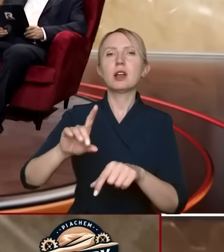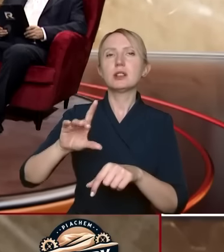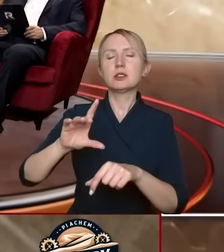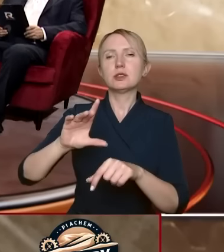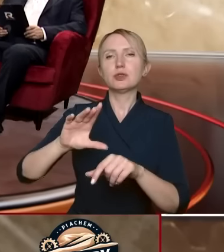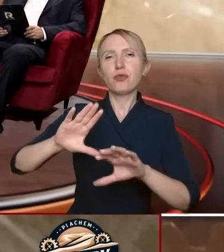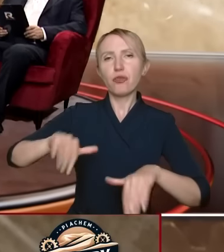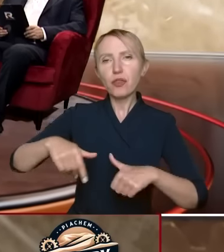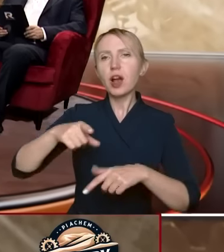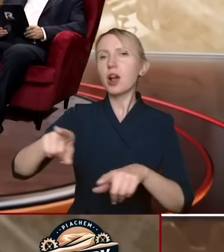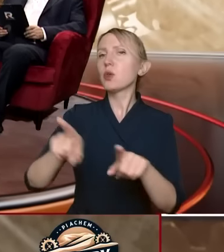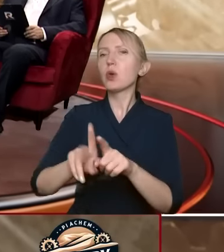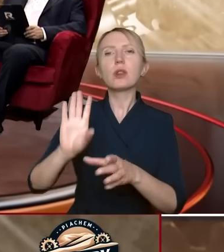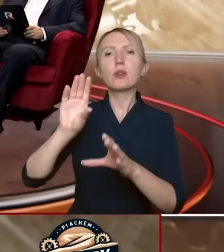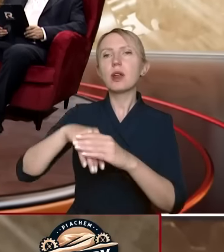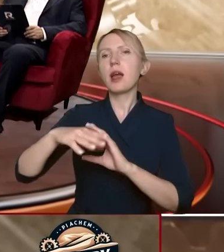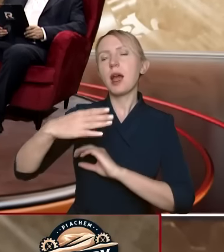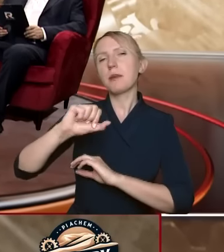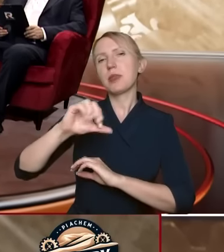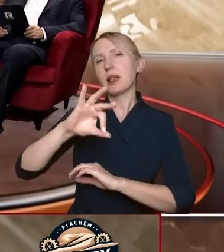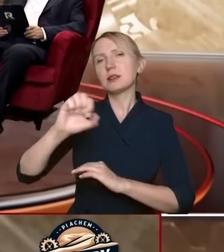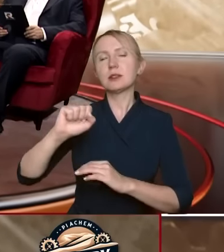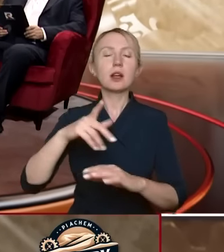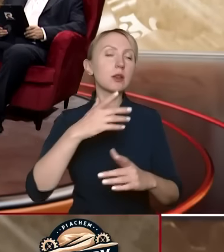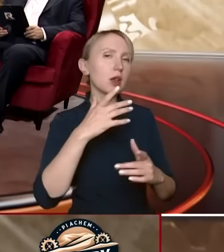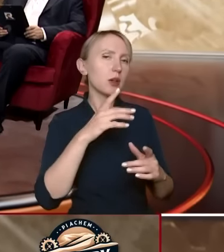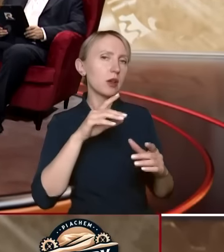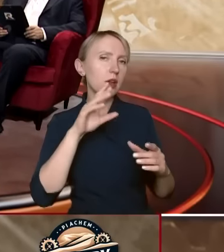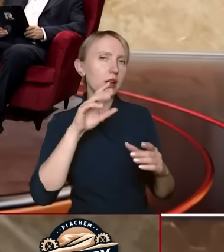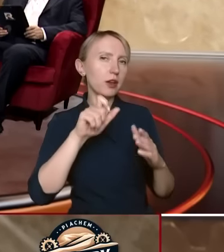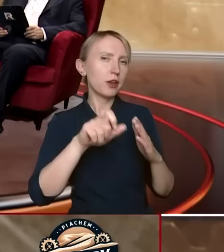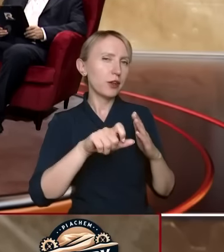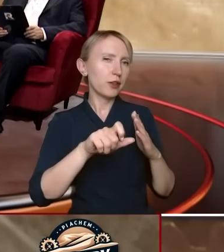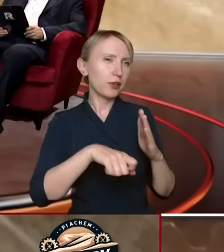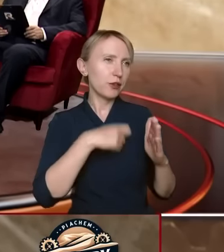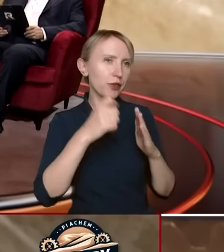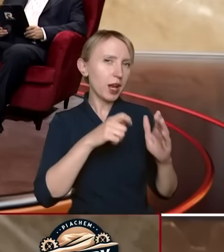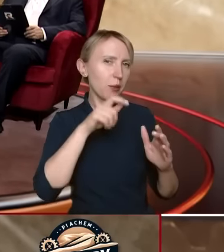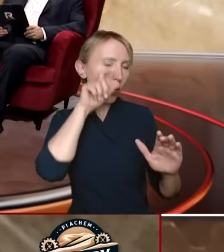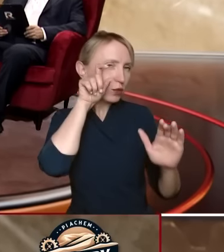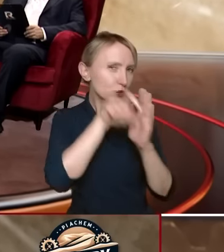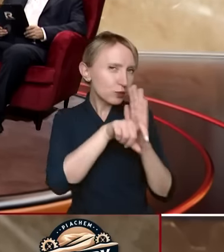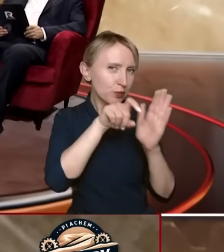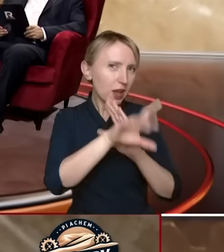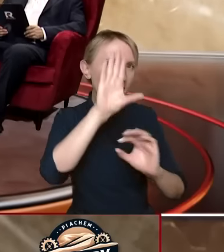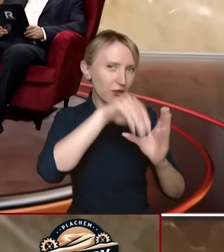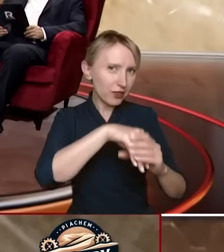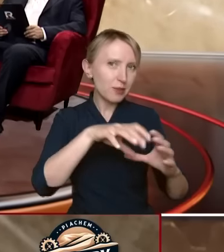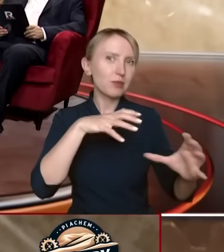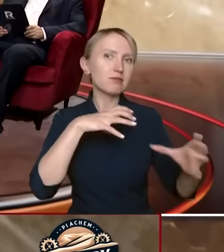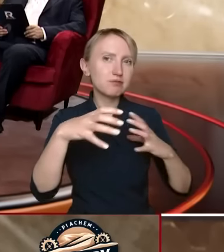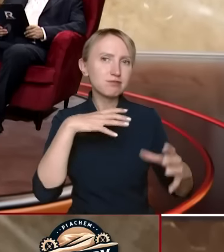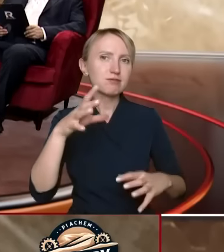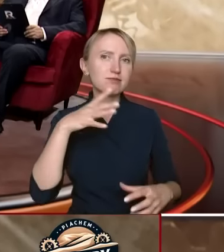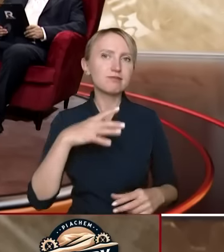się na amnestię. I grał w filmie o szpiegach i to było najgorsze w tym wszystkim. Najgorsze w tym